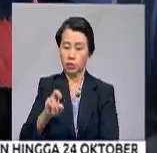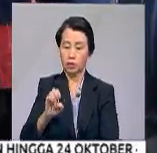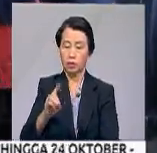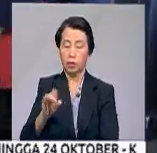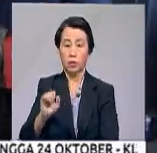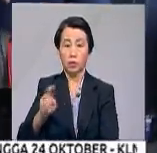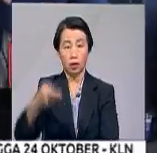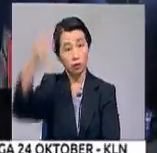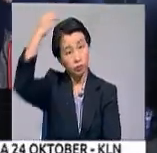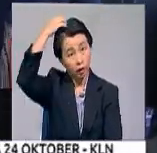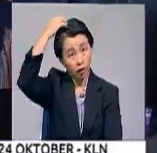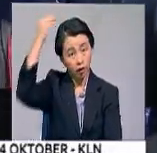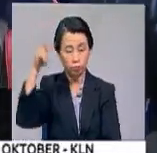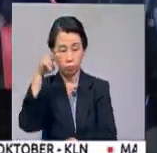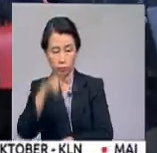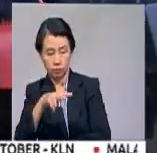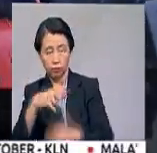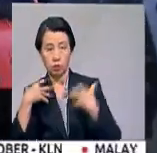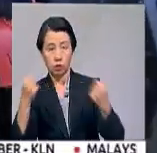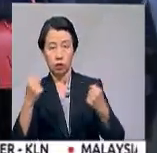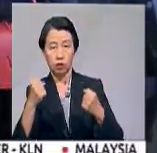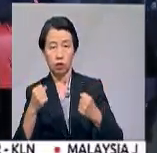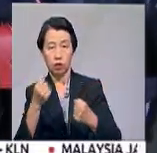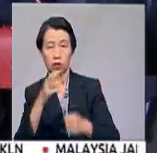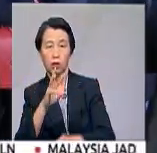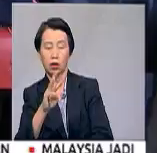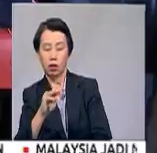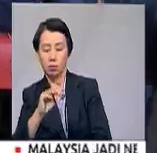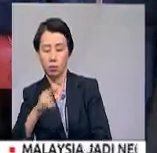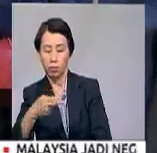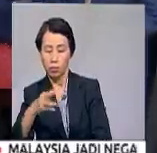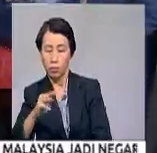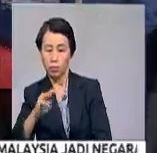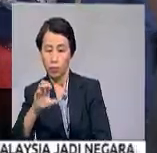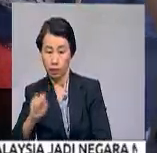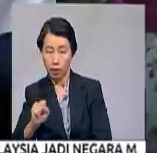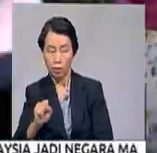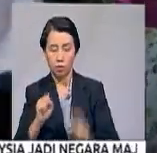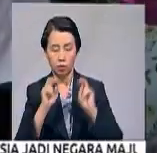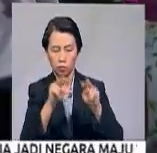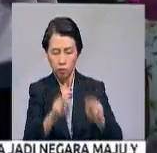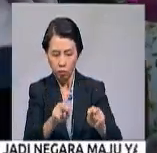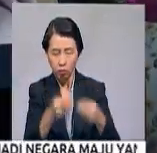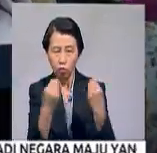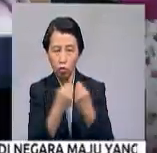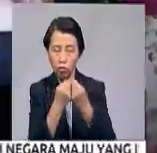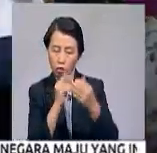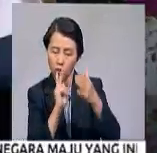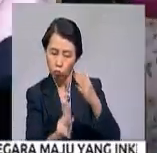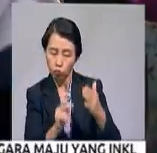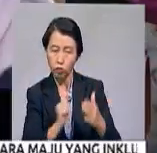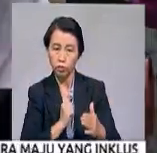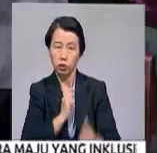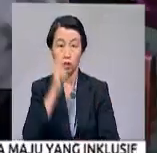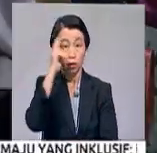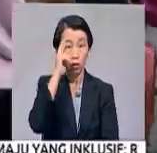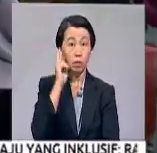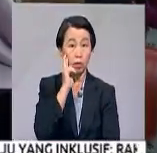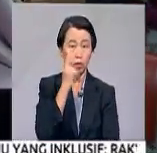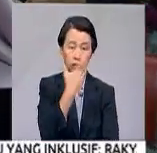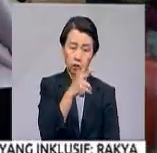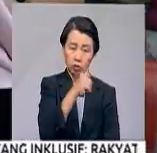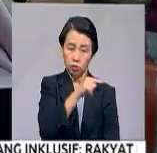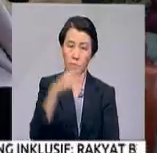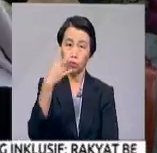Selangor. Hasil tinjauan kesihatan dan mobiliti nasional NHMS mendapati kadar bunuh diri dalam kalangan remaja